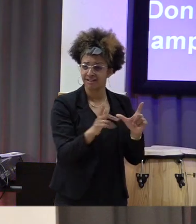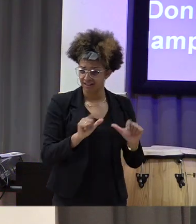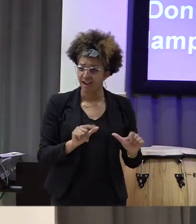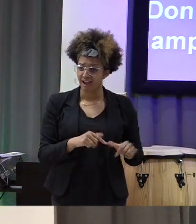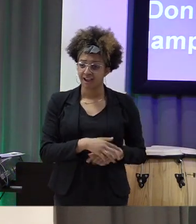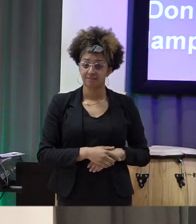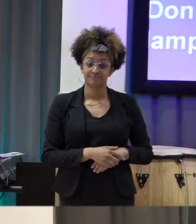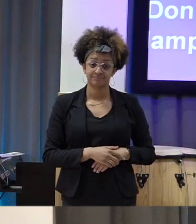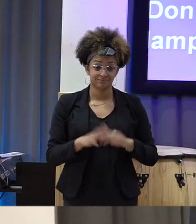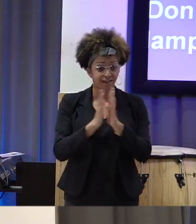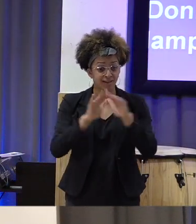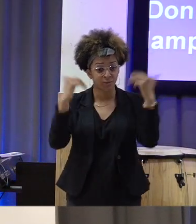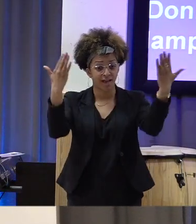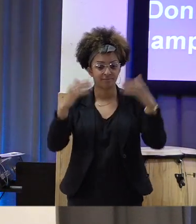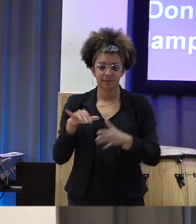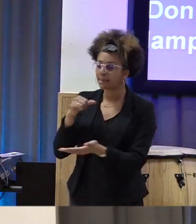Alléluia.